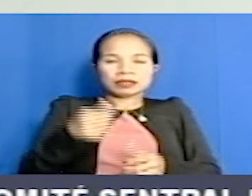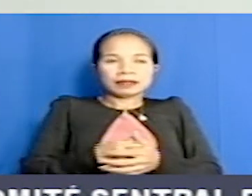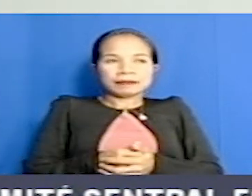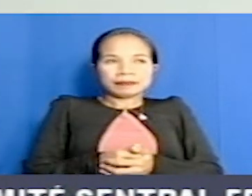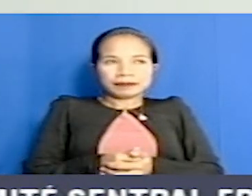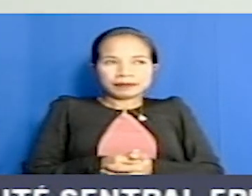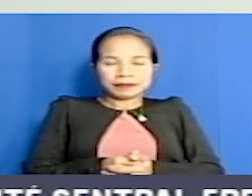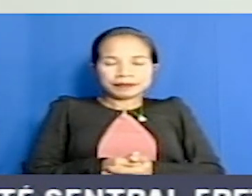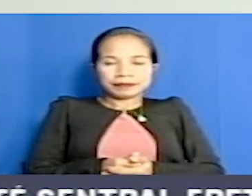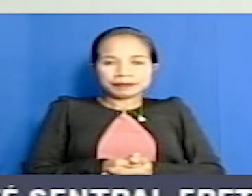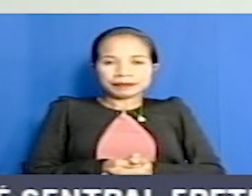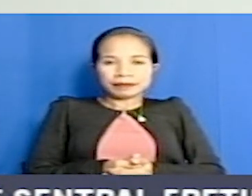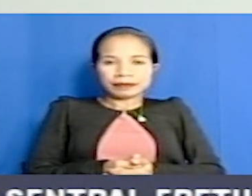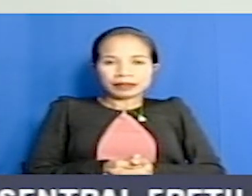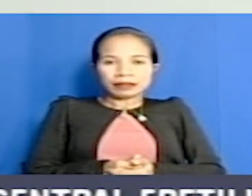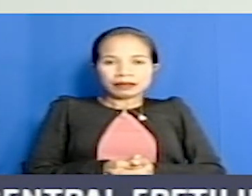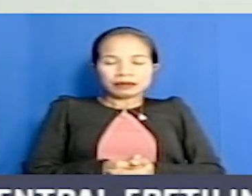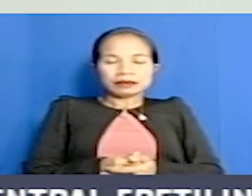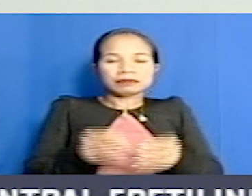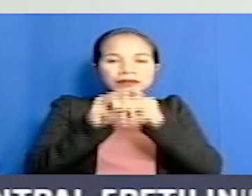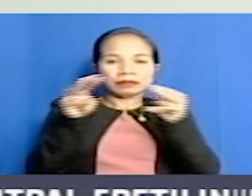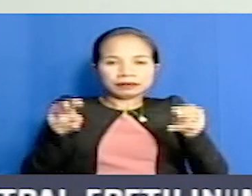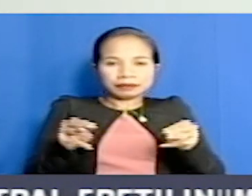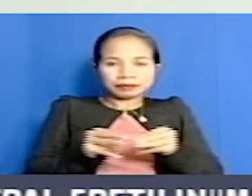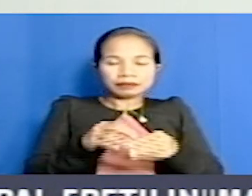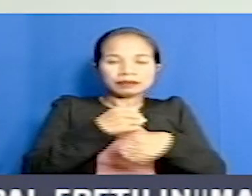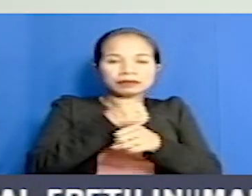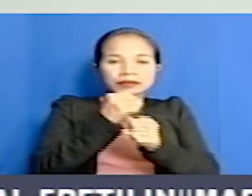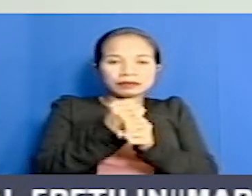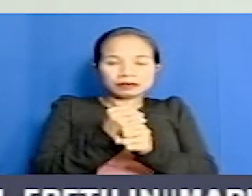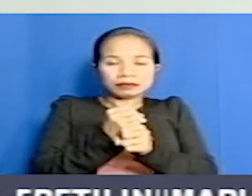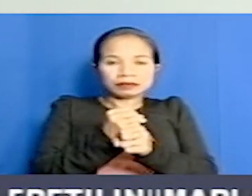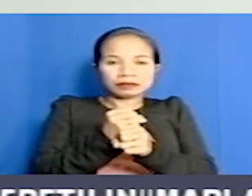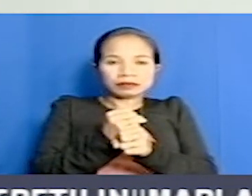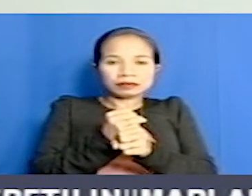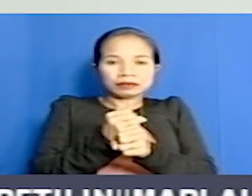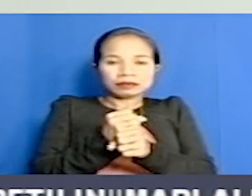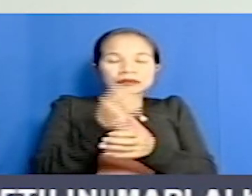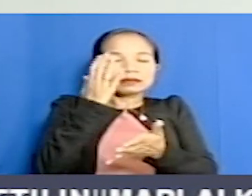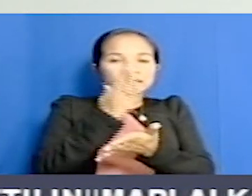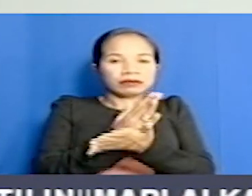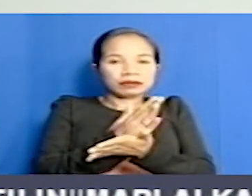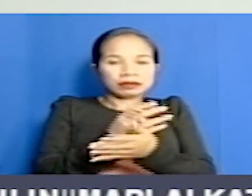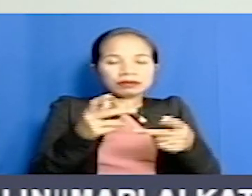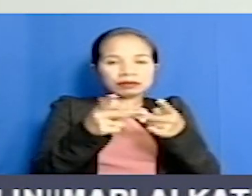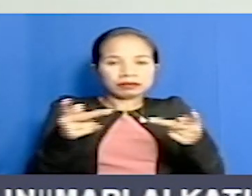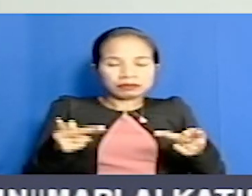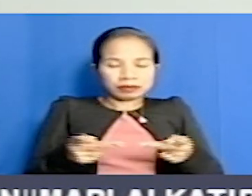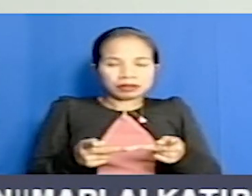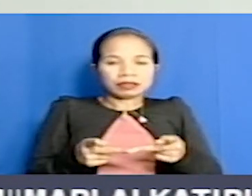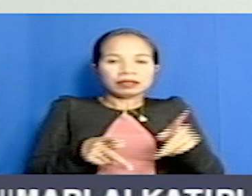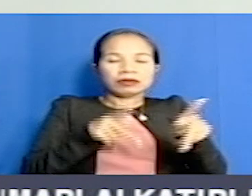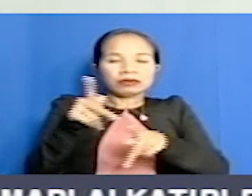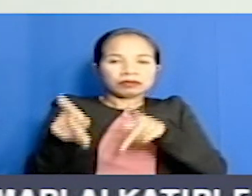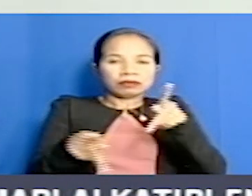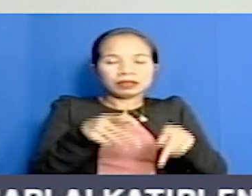Kanseri lebe sebesar munisipiu halona intervensan balu ya pemudari kodi